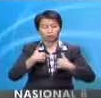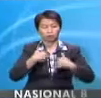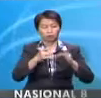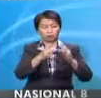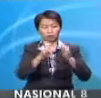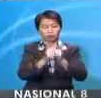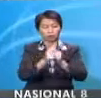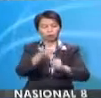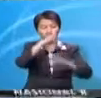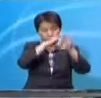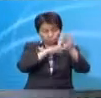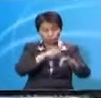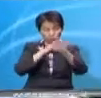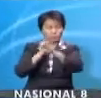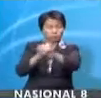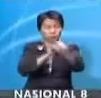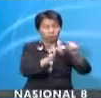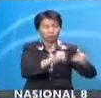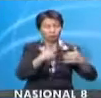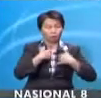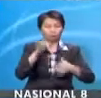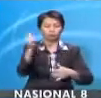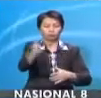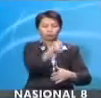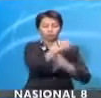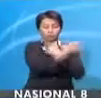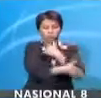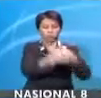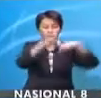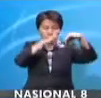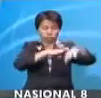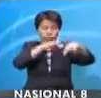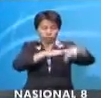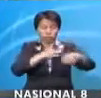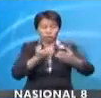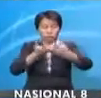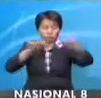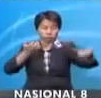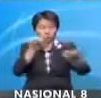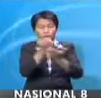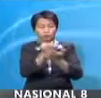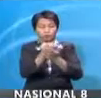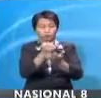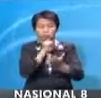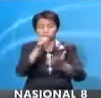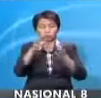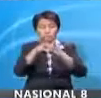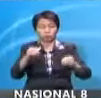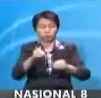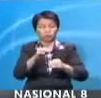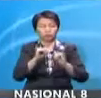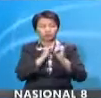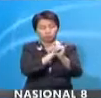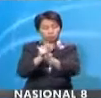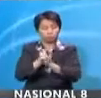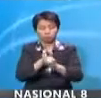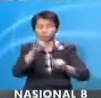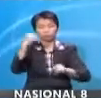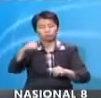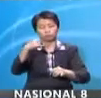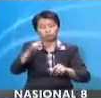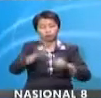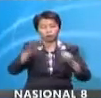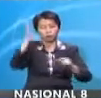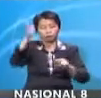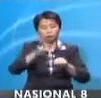punya keuntungan yang sama. Jadi masing-masing negara punya keuntungannya. Jurang ekonomi tidak akan mudah terselesai bersamaan, tidak mungkin. Tapi